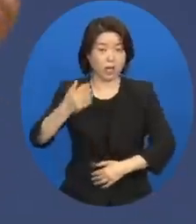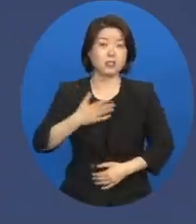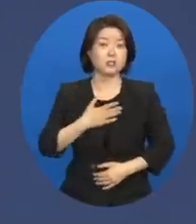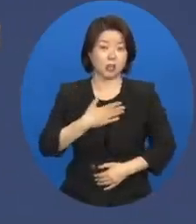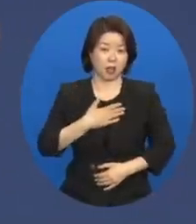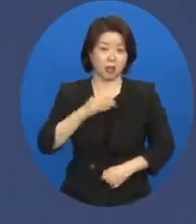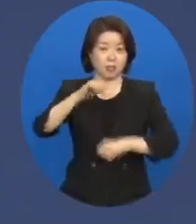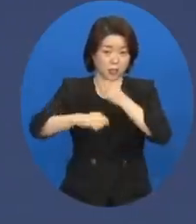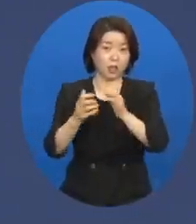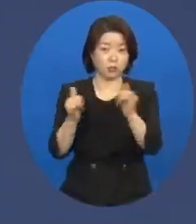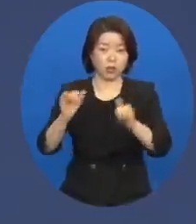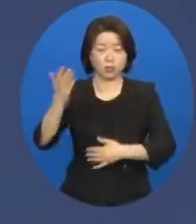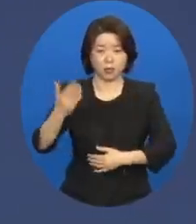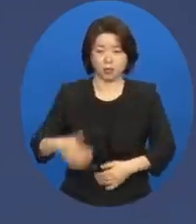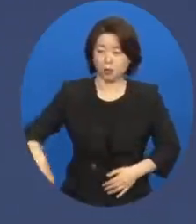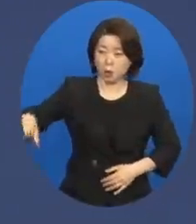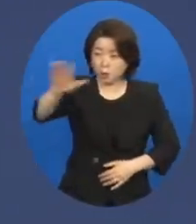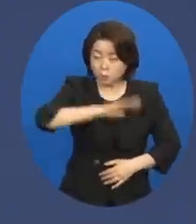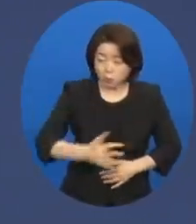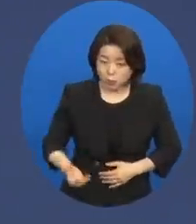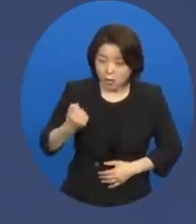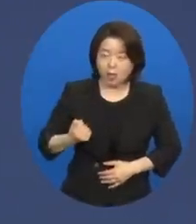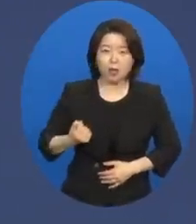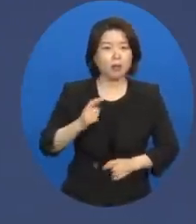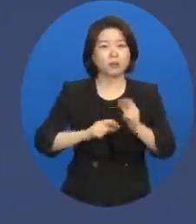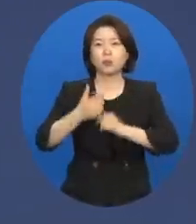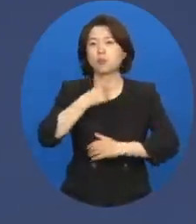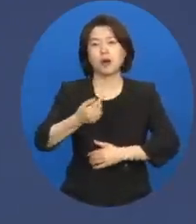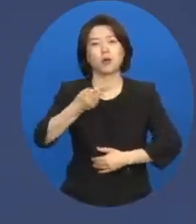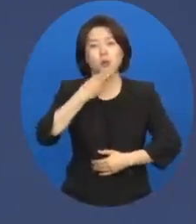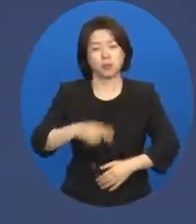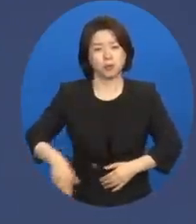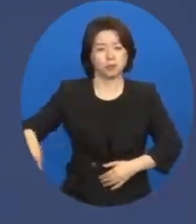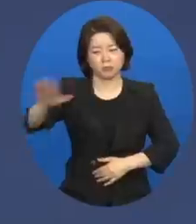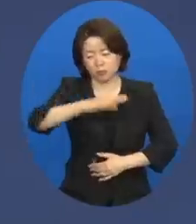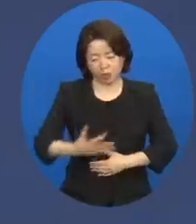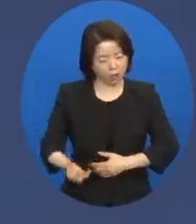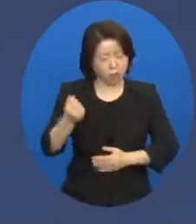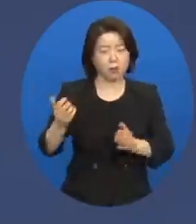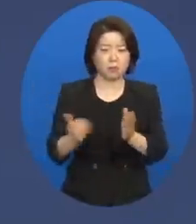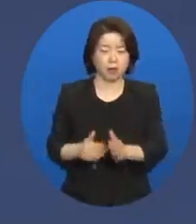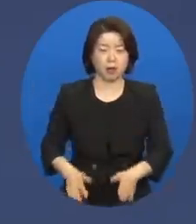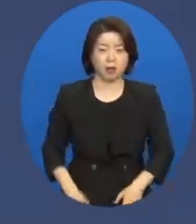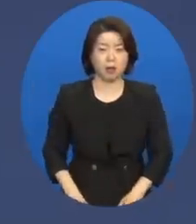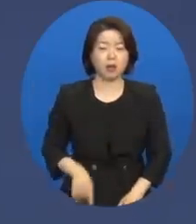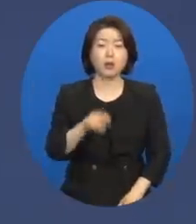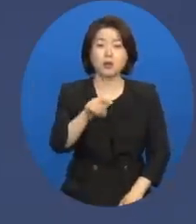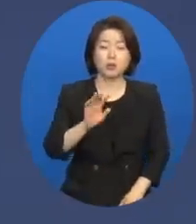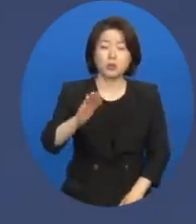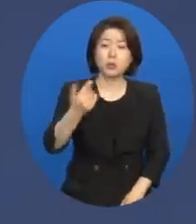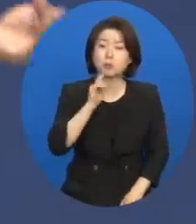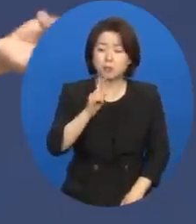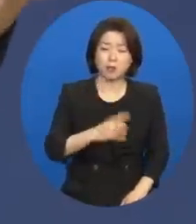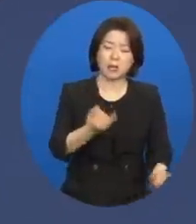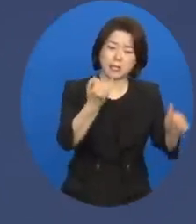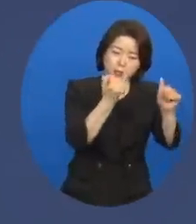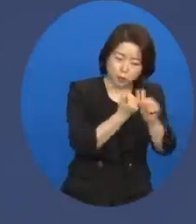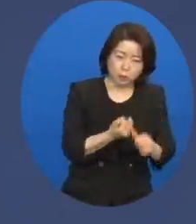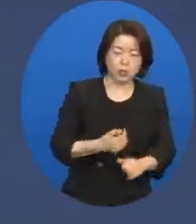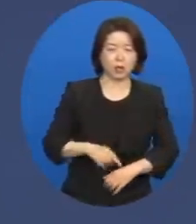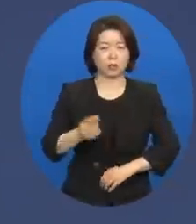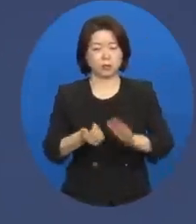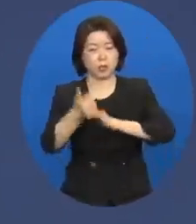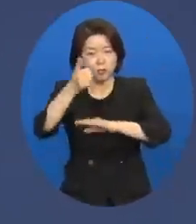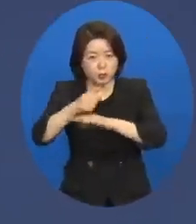그런 모든 걸 얻었으니까 도발할 게 없는 거죠. 모든 걸 다 얻었어요. 요즘으로 말하면 시집 가고 장가 가고 성공하고